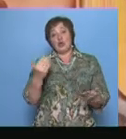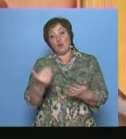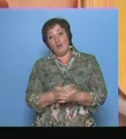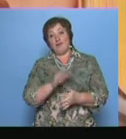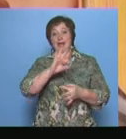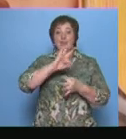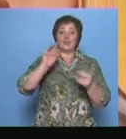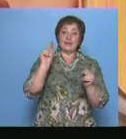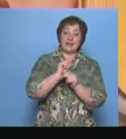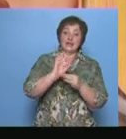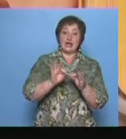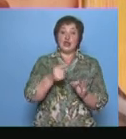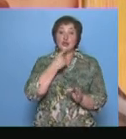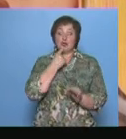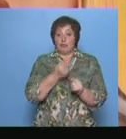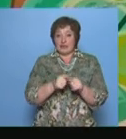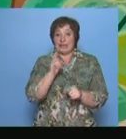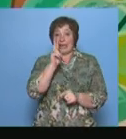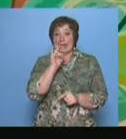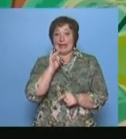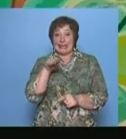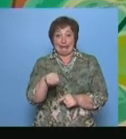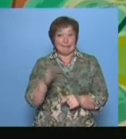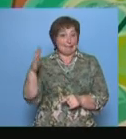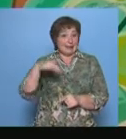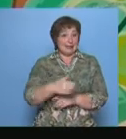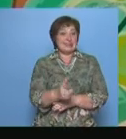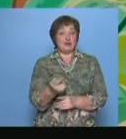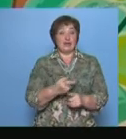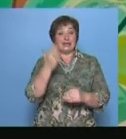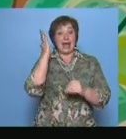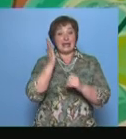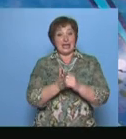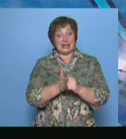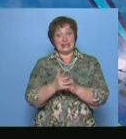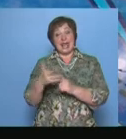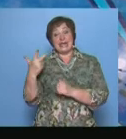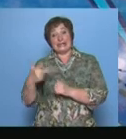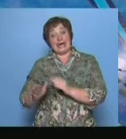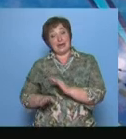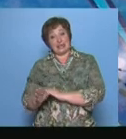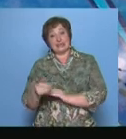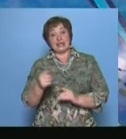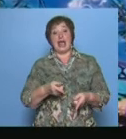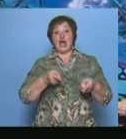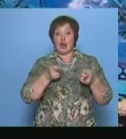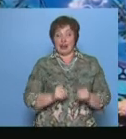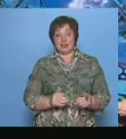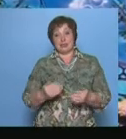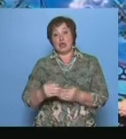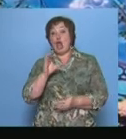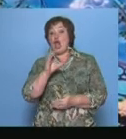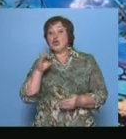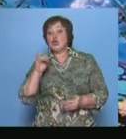в общую картину вписался вот этот кит. Сейчас это граница в районе третьего подъезда, где реализм уступает